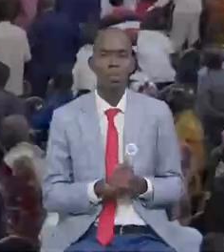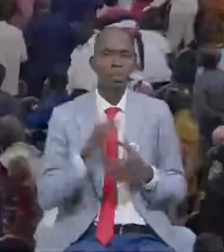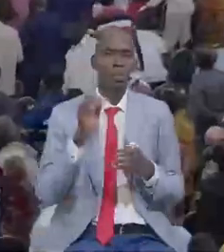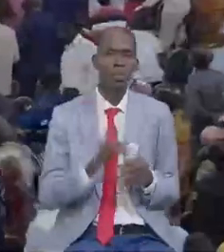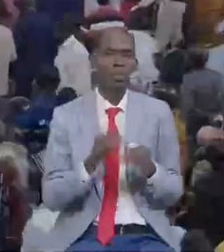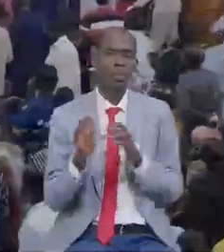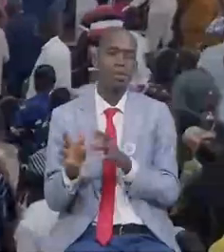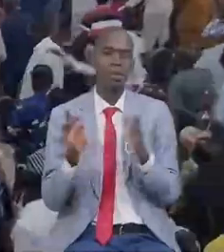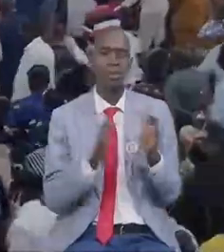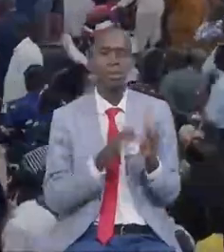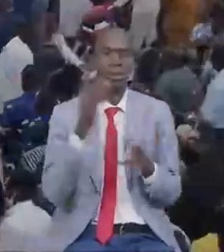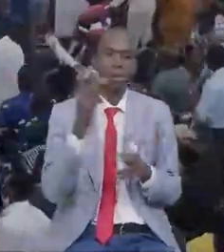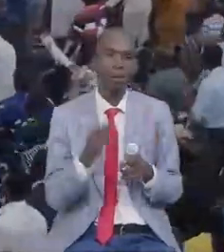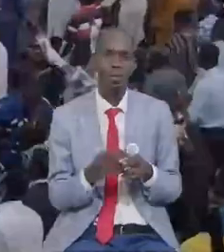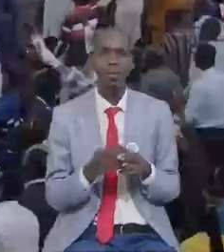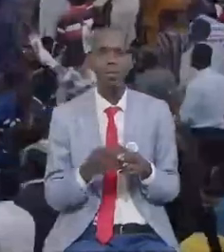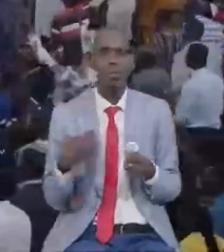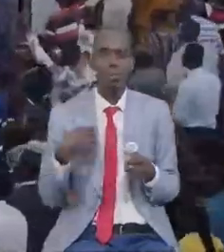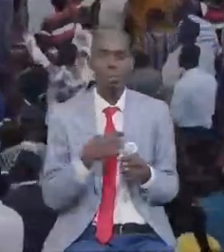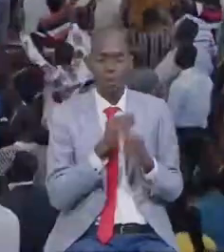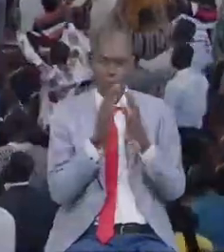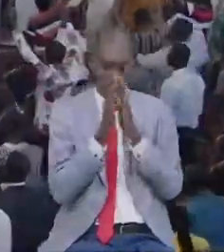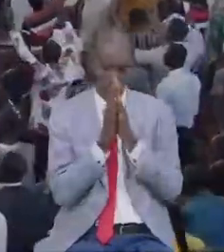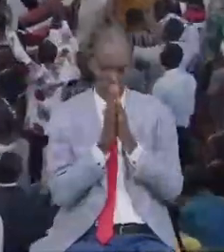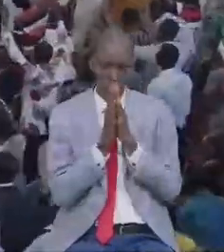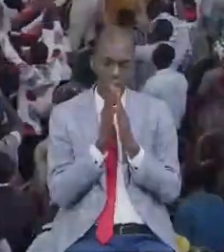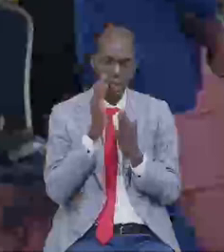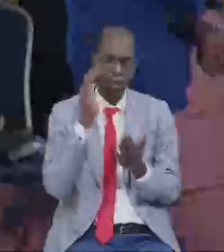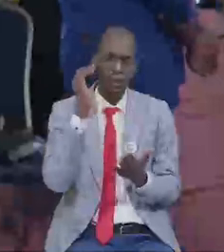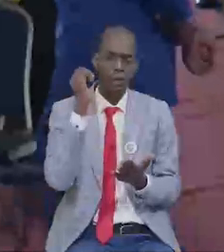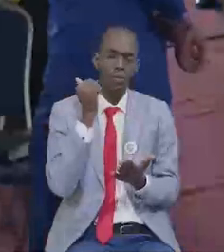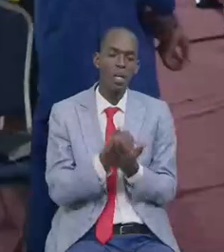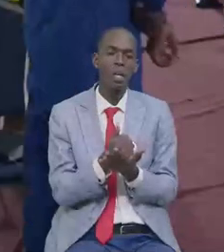Au nom de Jésus, nous prions.